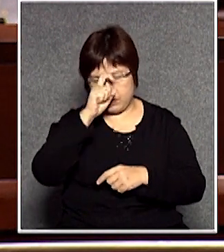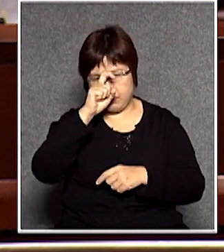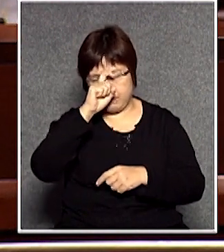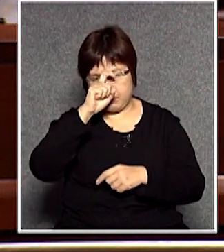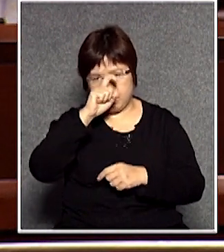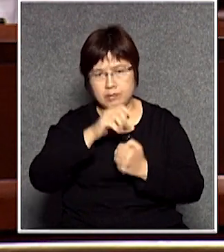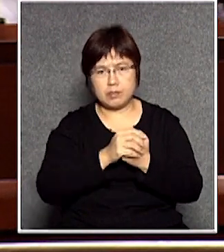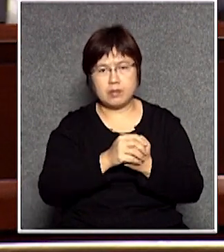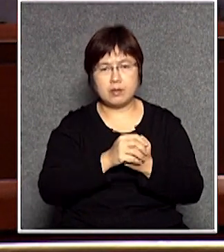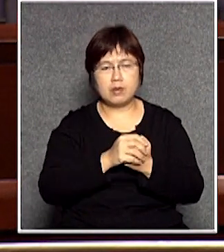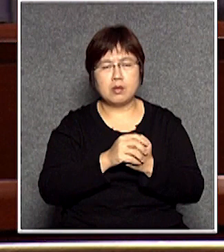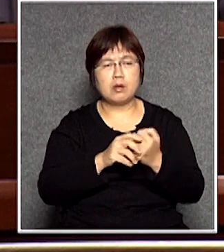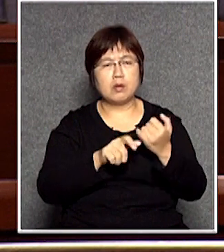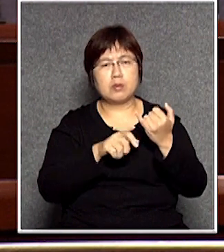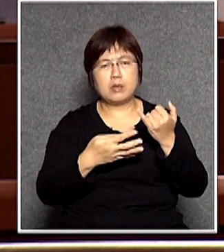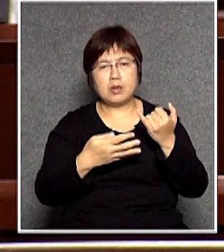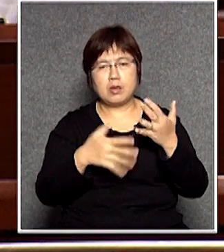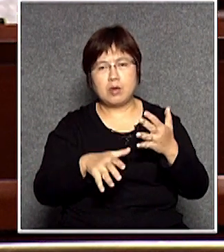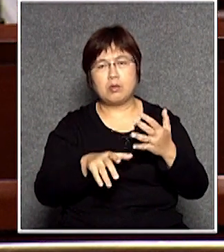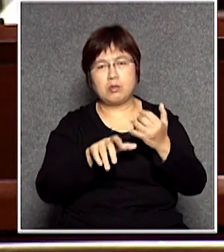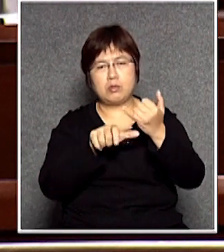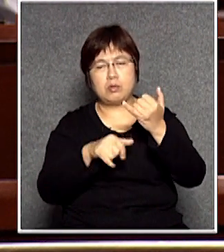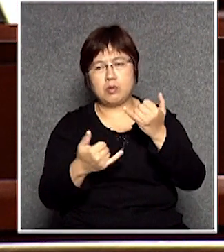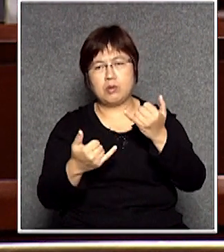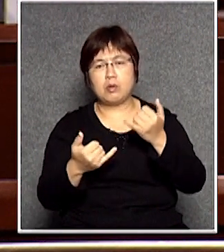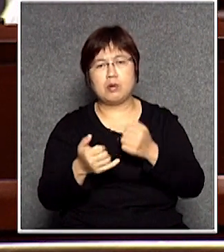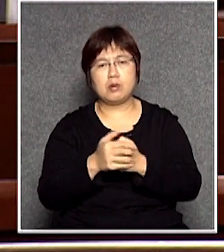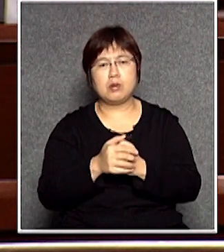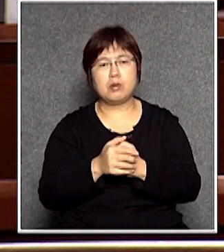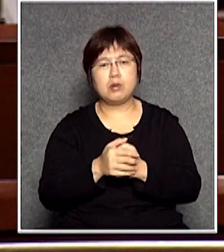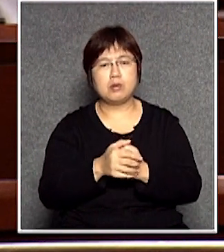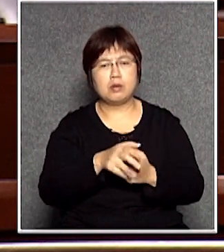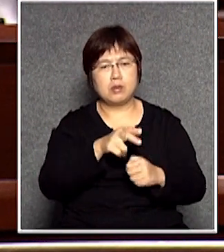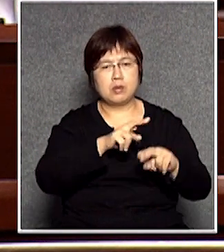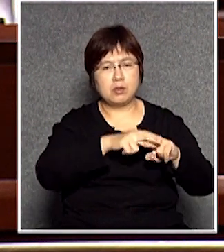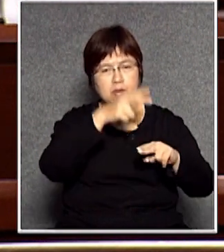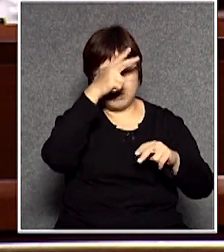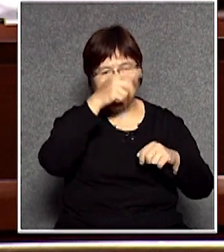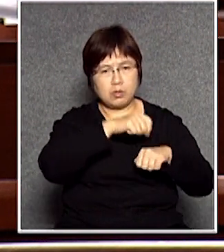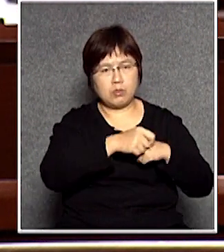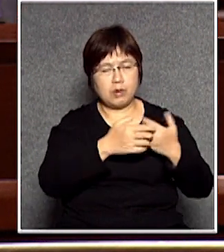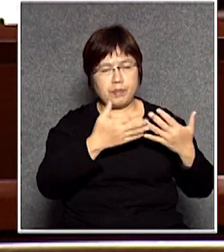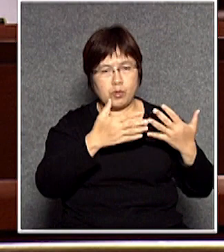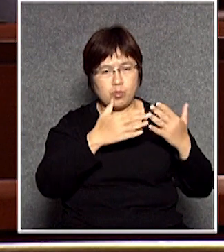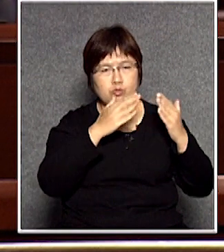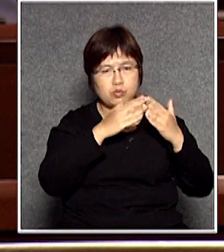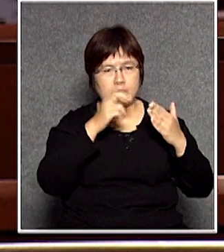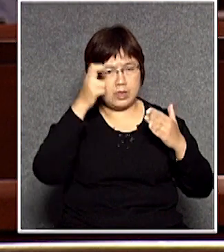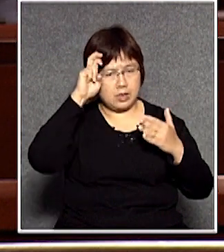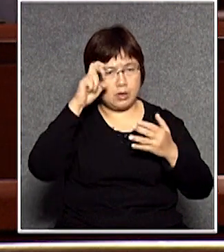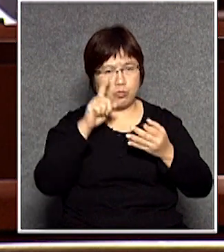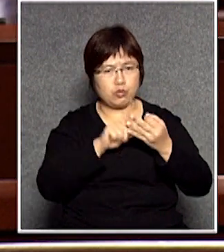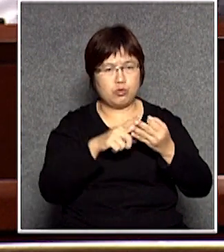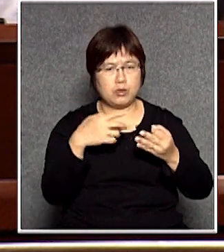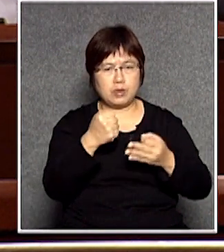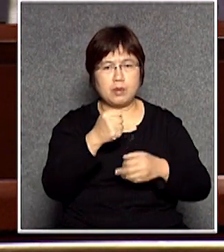六四事件之後，6月6日，當時國務院研究主任袁穆先生說，廣